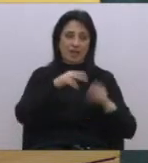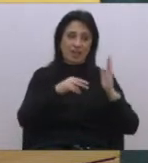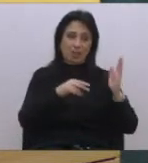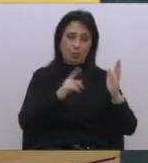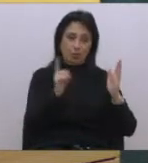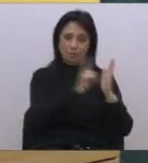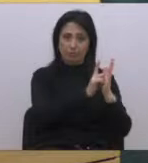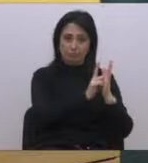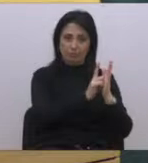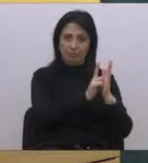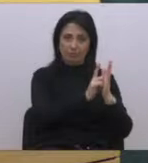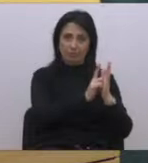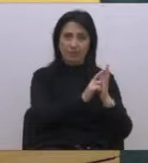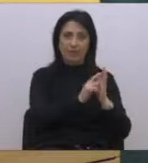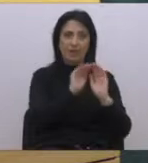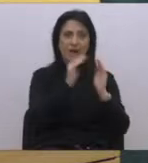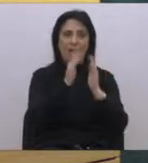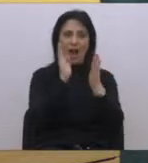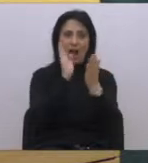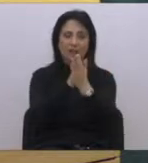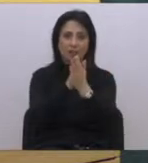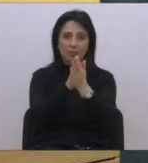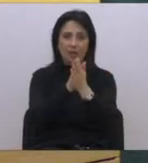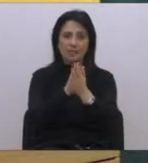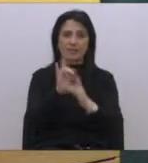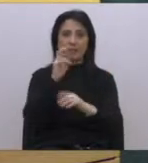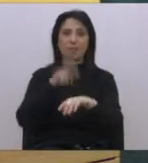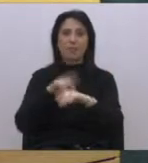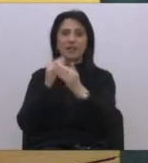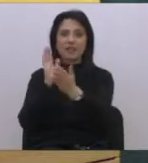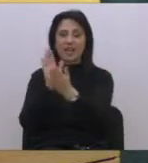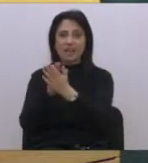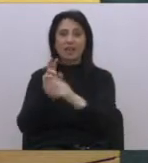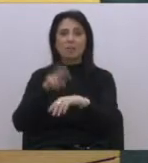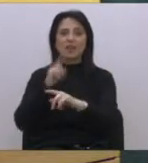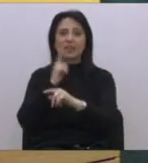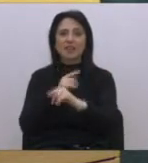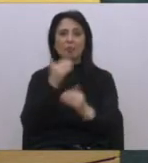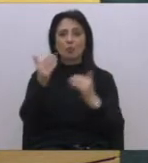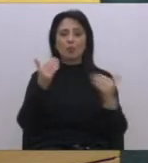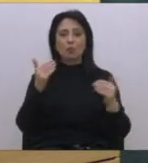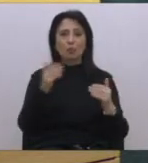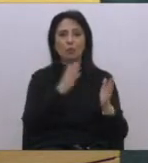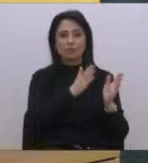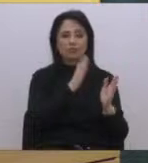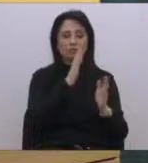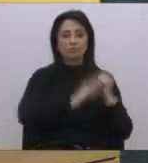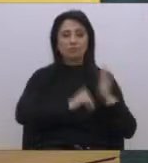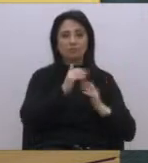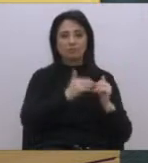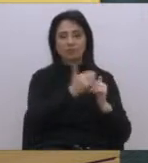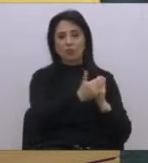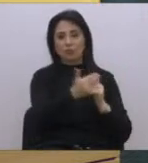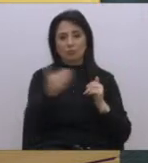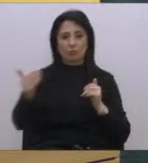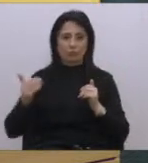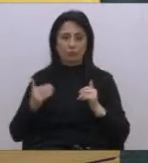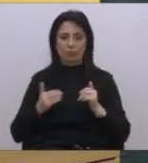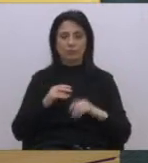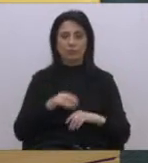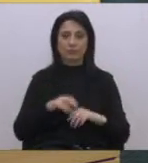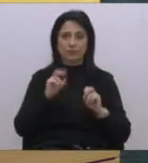ქირურგიის, რეანიმაციის, პედიატრიის მიმართულებით, ასევე კანონქვემდებარე დონეზე განისაზღვრება